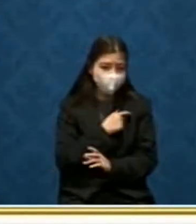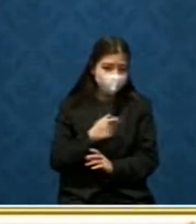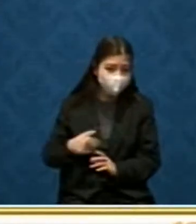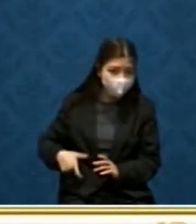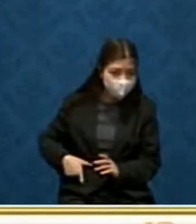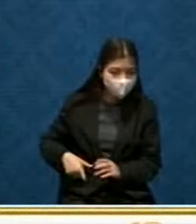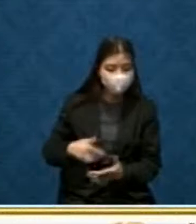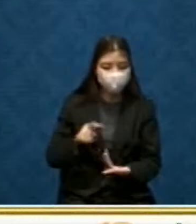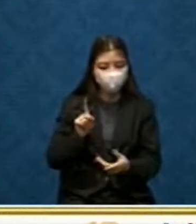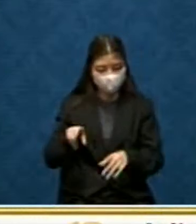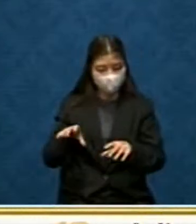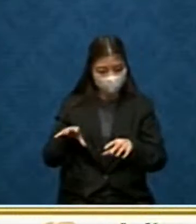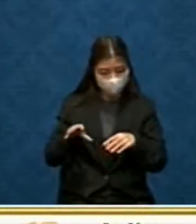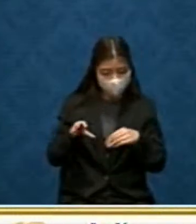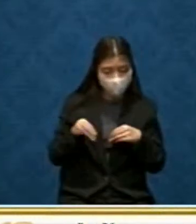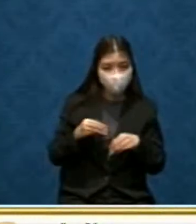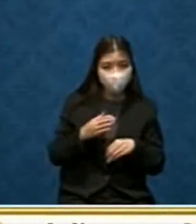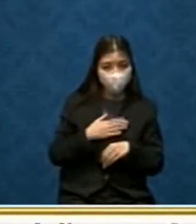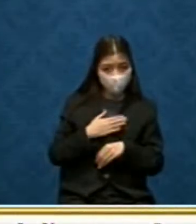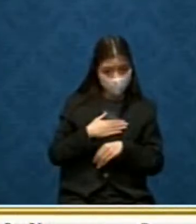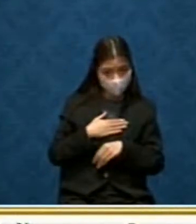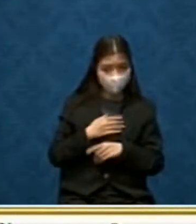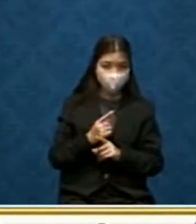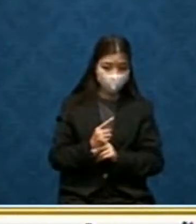ยอมรับคุณ ให้เครดิตคุณ